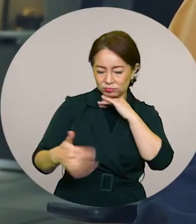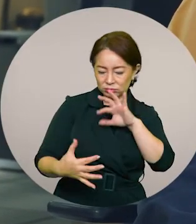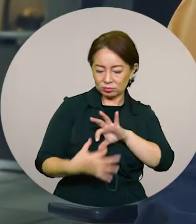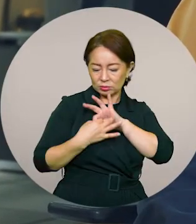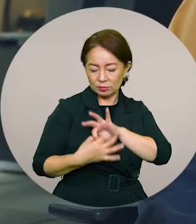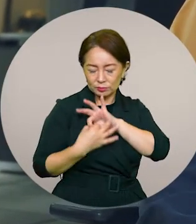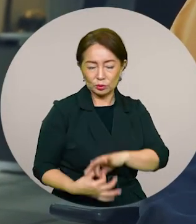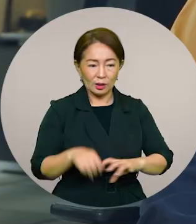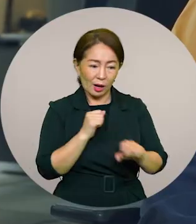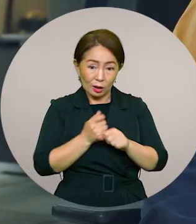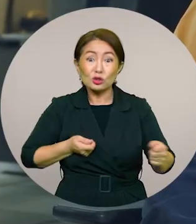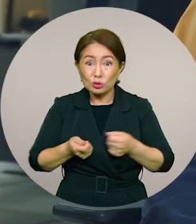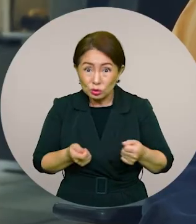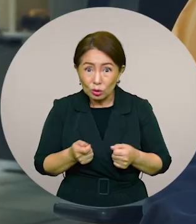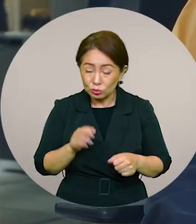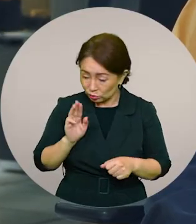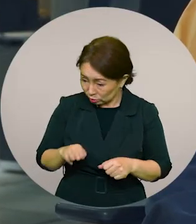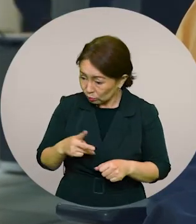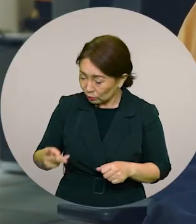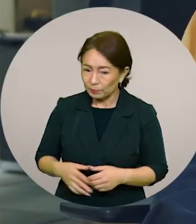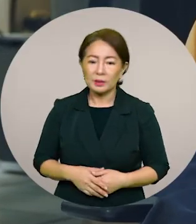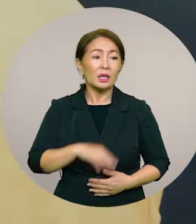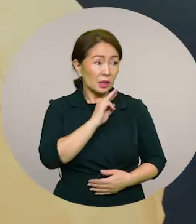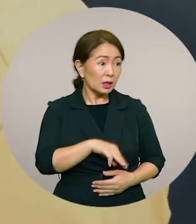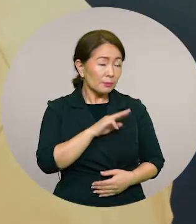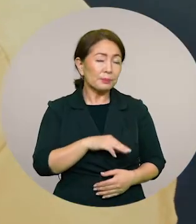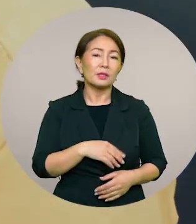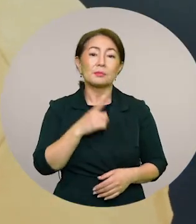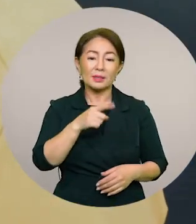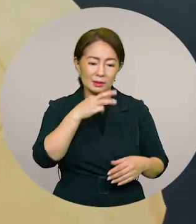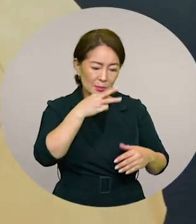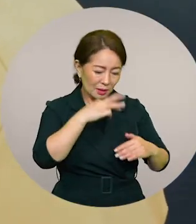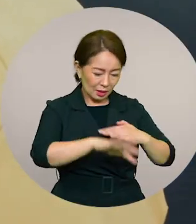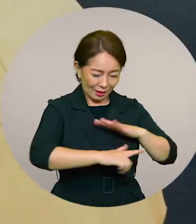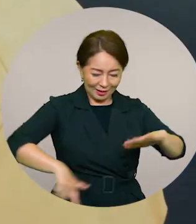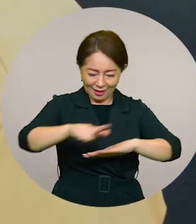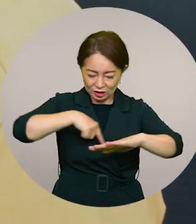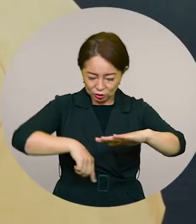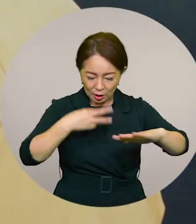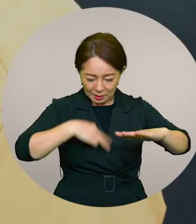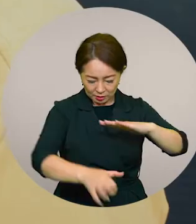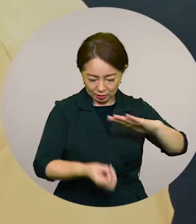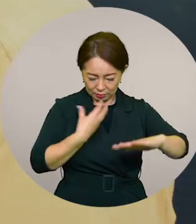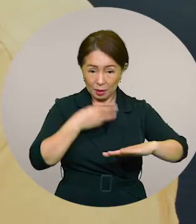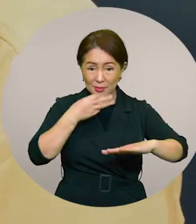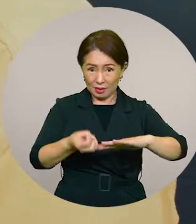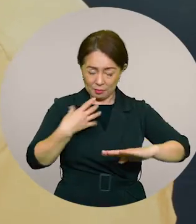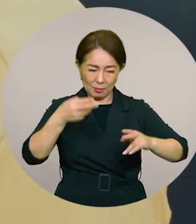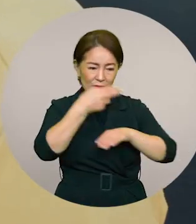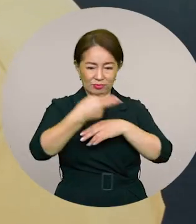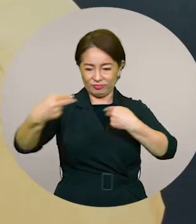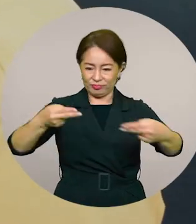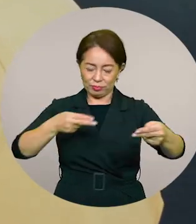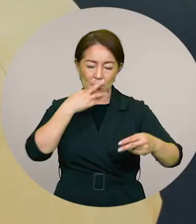дамжуулаад зохицуултуудыг хийж ажиллаж ийн гэсэн үг тийм ээ. Тийм. Нэг талдаа ингээд нөгөө мэдээллүүдийг мэдээллийнхаа сангараа ингээд авна.